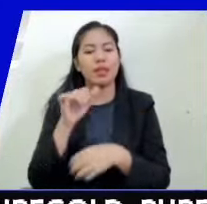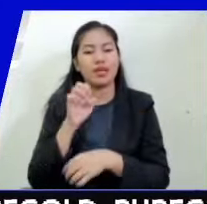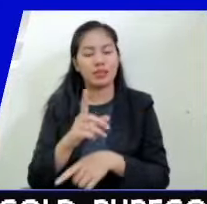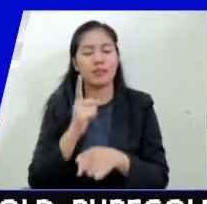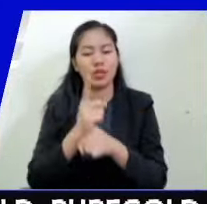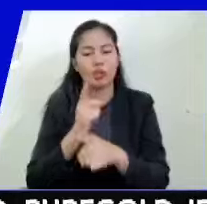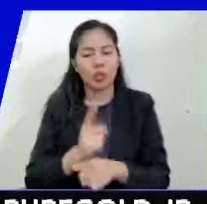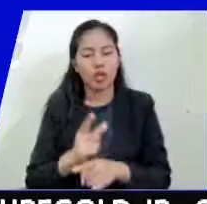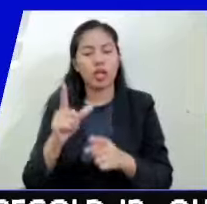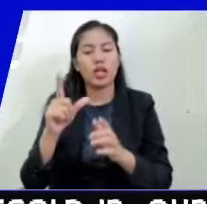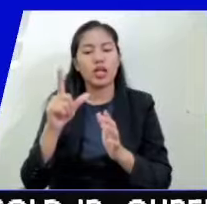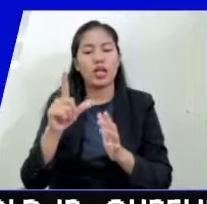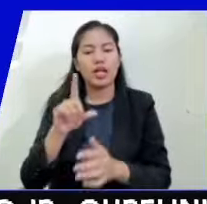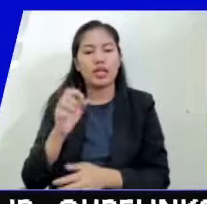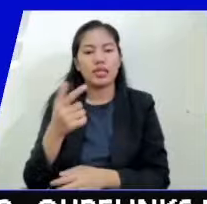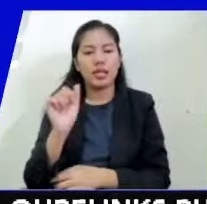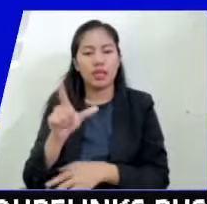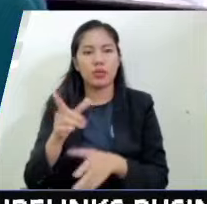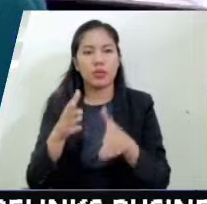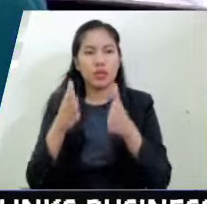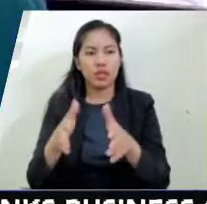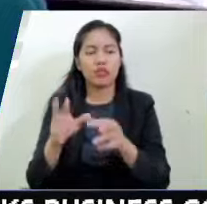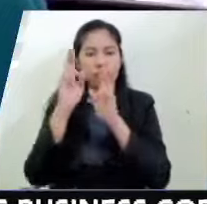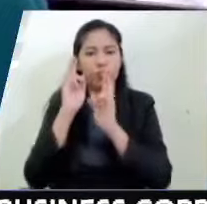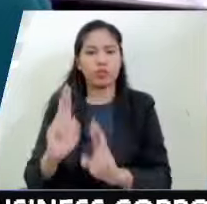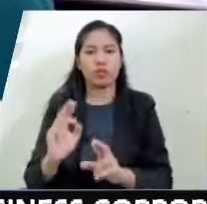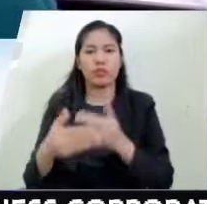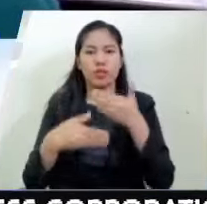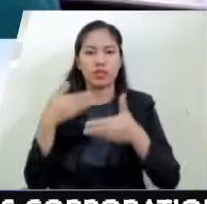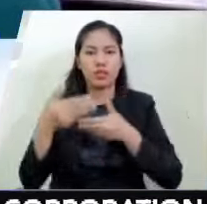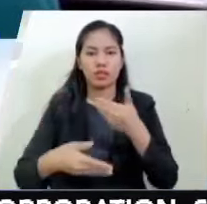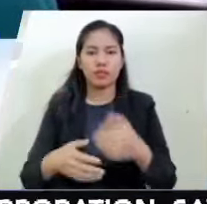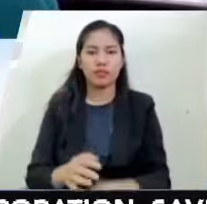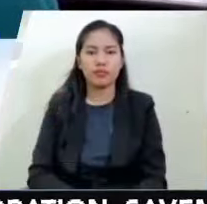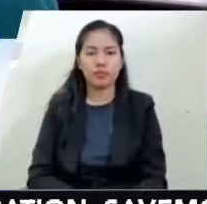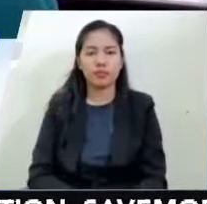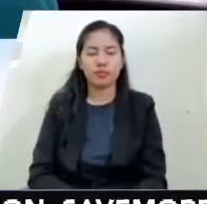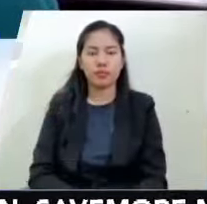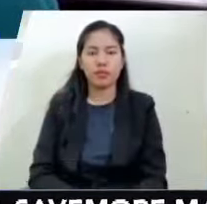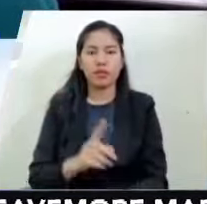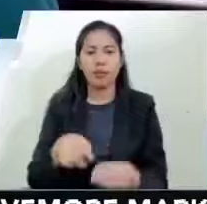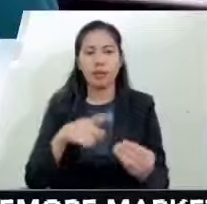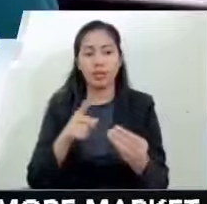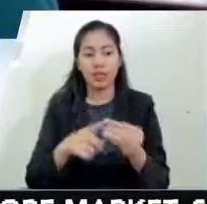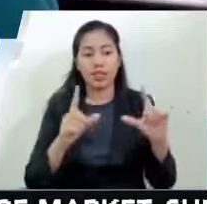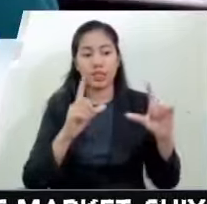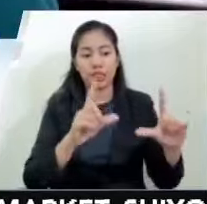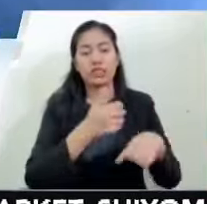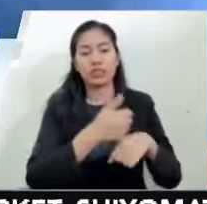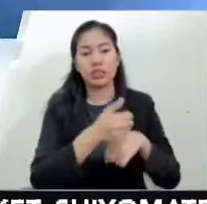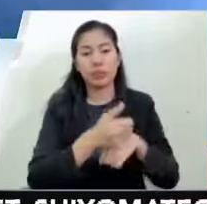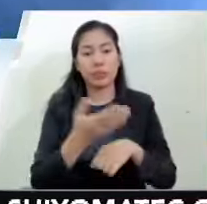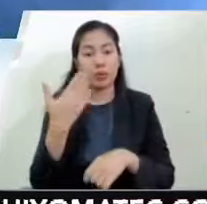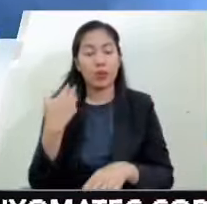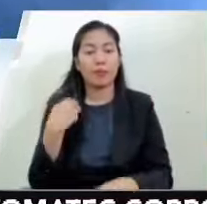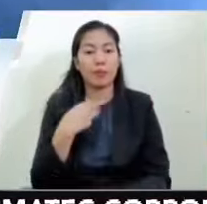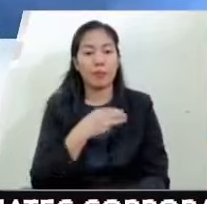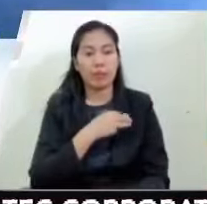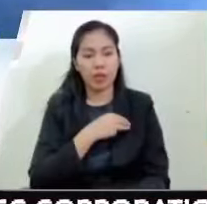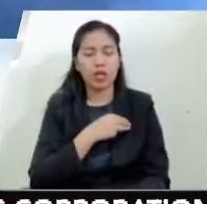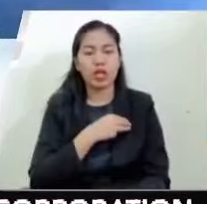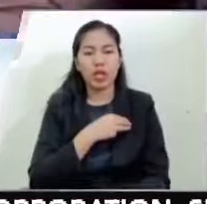respetuhin ang mga legal na proseso sa mga alegasyon naman ng mga dating miyembro ng kjc sa pagdinig ng